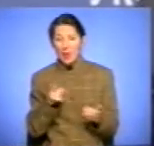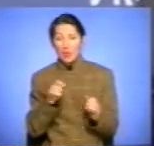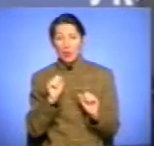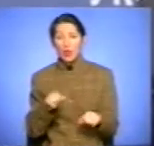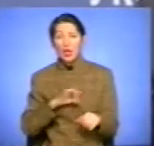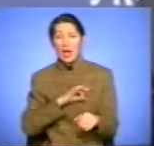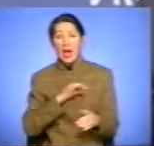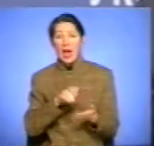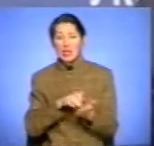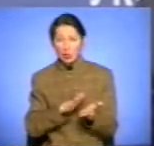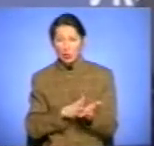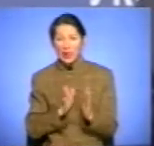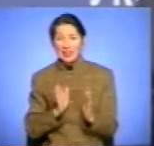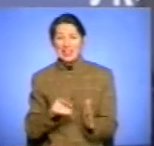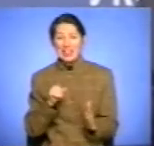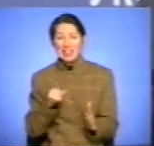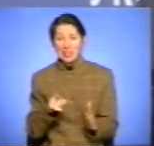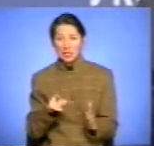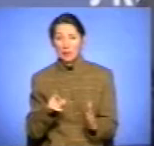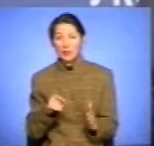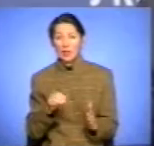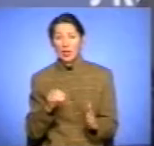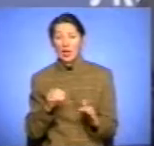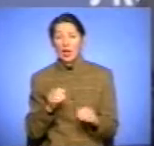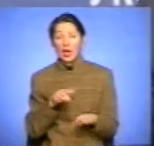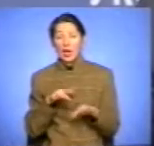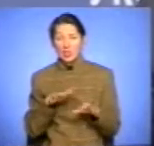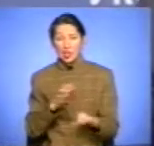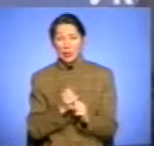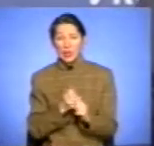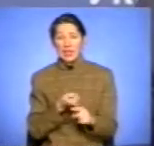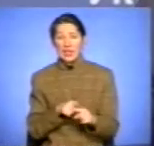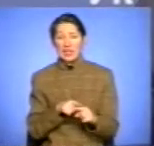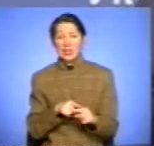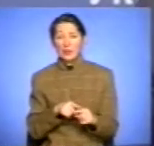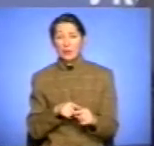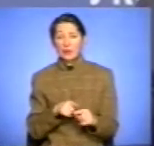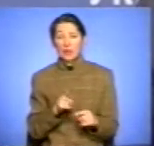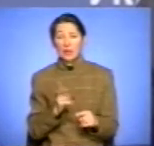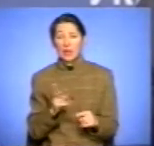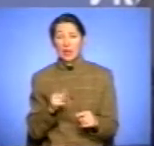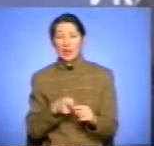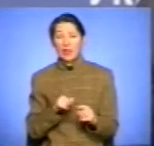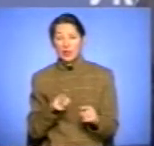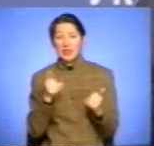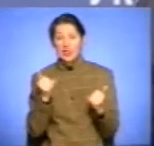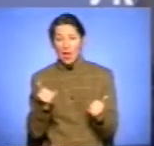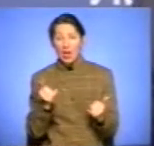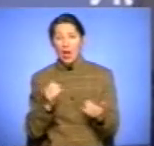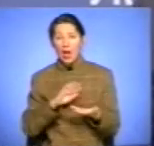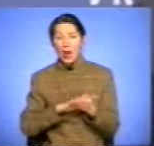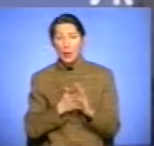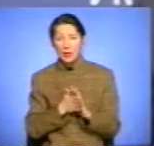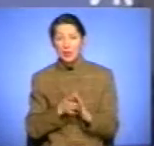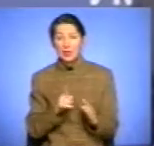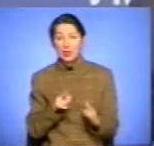ті реєстраційні дії здійснювати які стосуються правочини які він зараз укладає те що